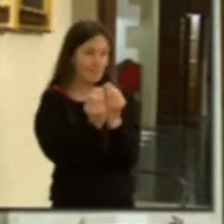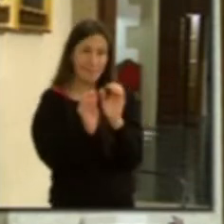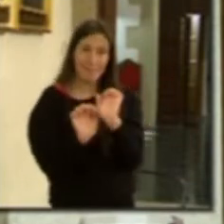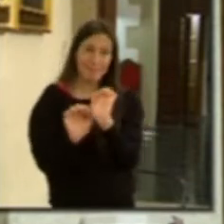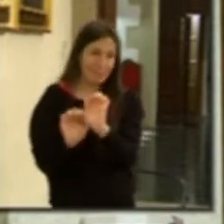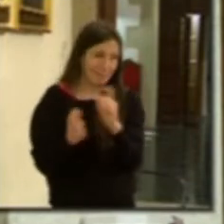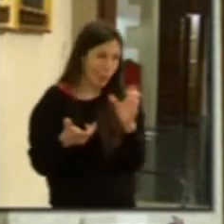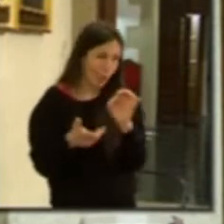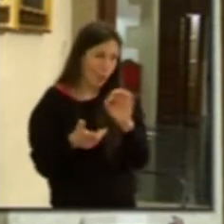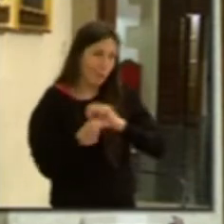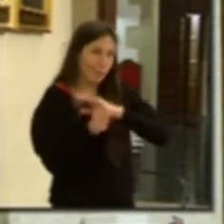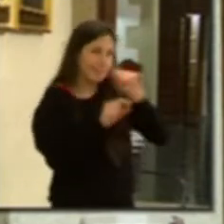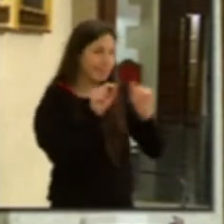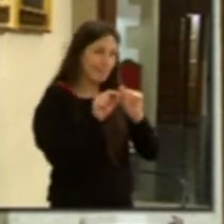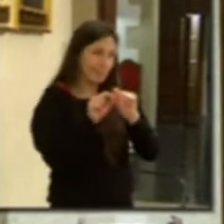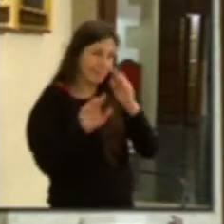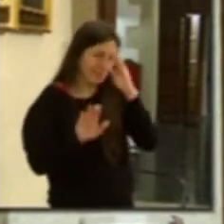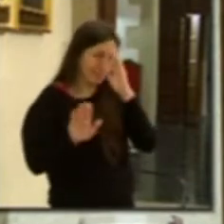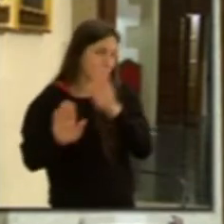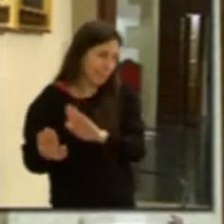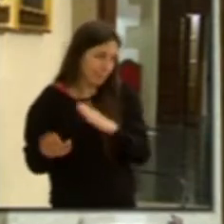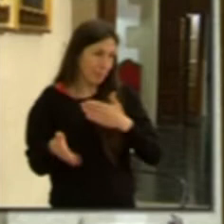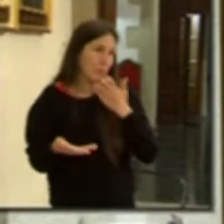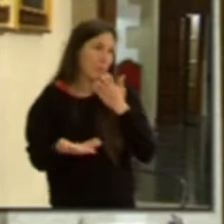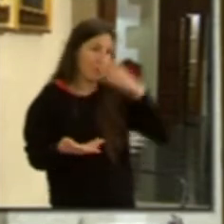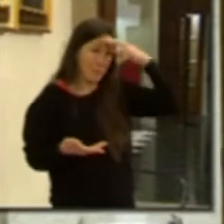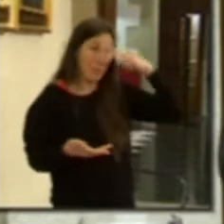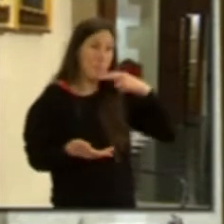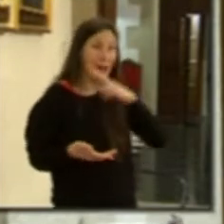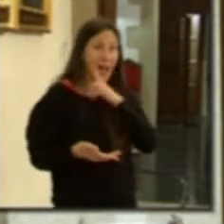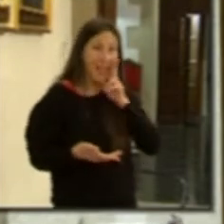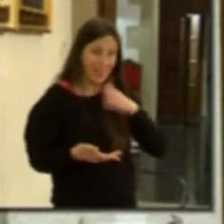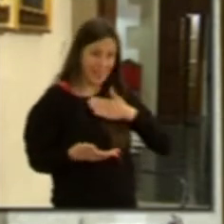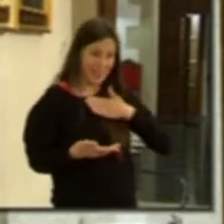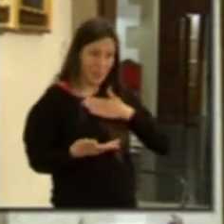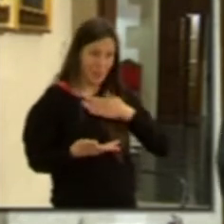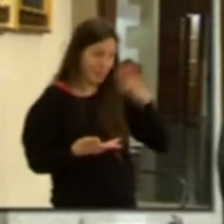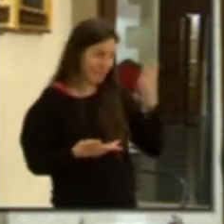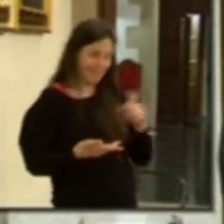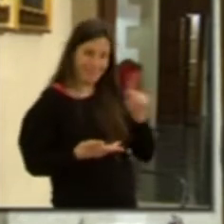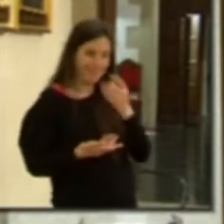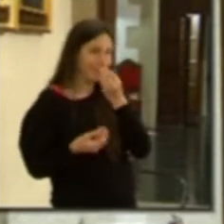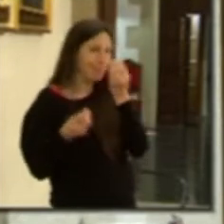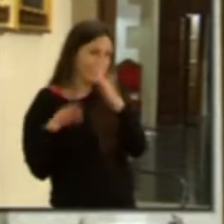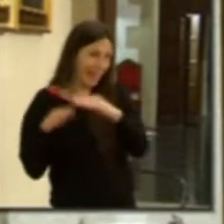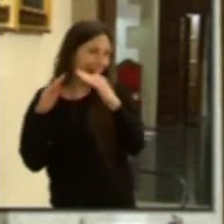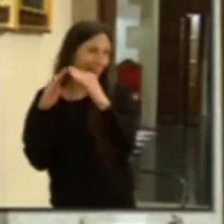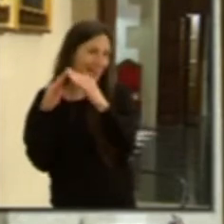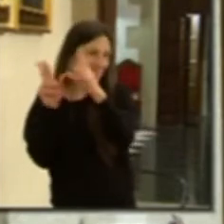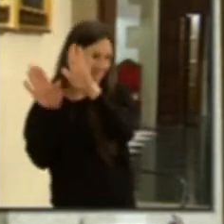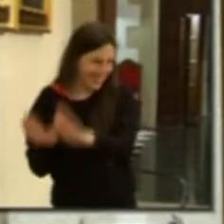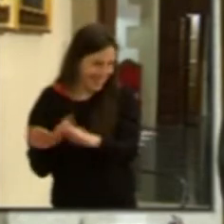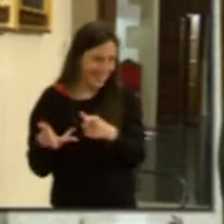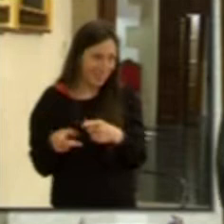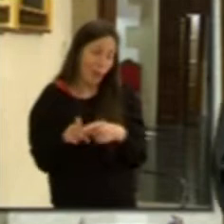per precaució. Els meus pares són a casa, i s'ho estan mirant des del sofà. Haguessin pogut venir, però per prudència no són